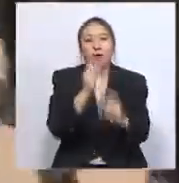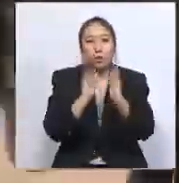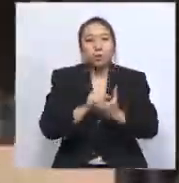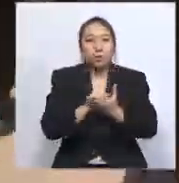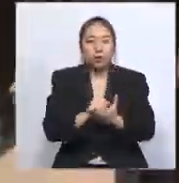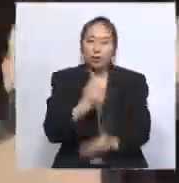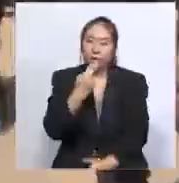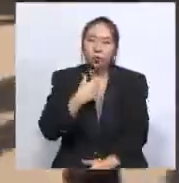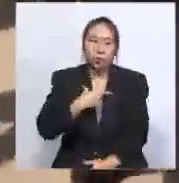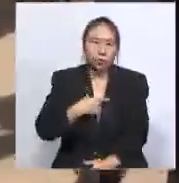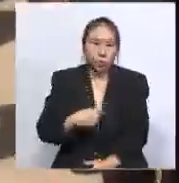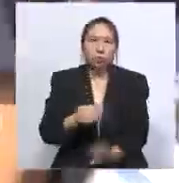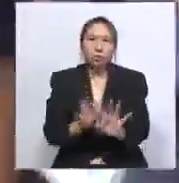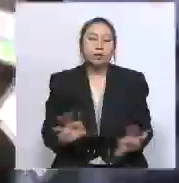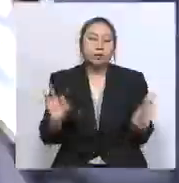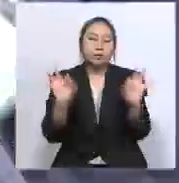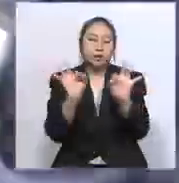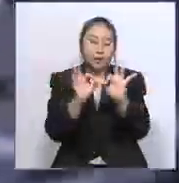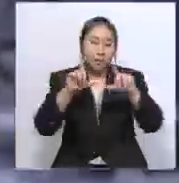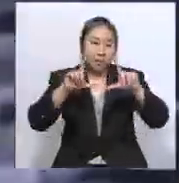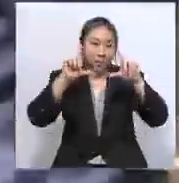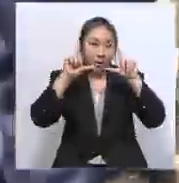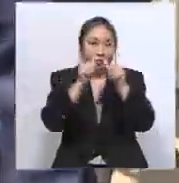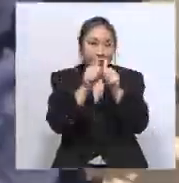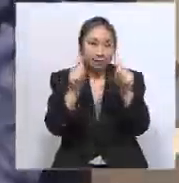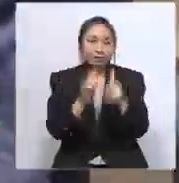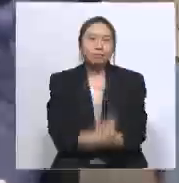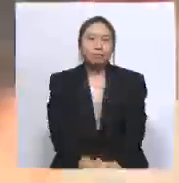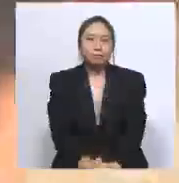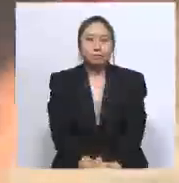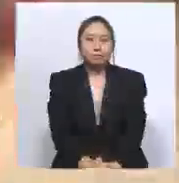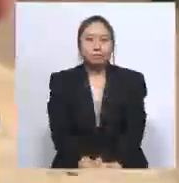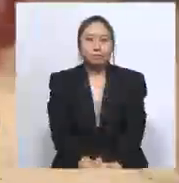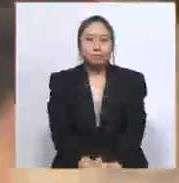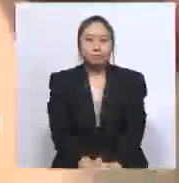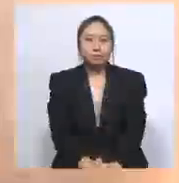การเกิดความพึงพอใจค่ะและที่สำคัญสร้างภาพลักษณ์ที่ดีให้กับประเทศด้วย